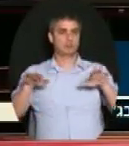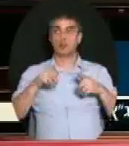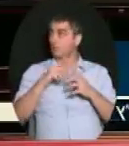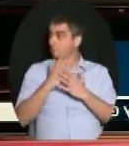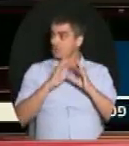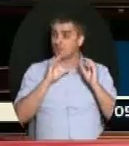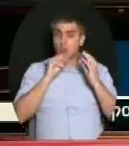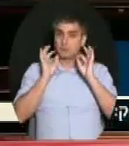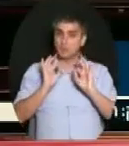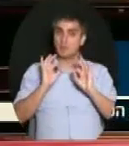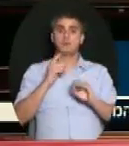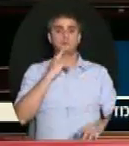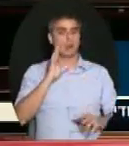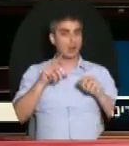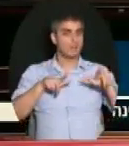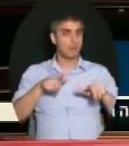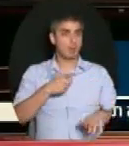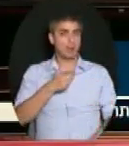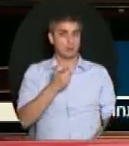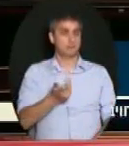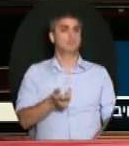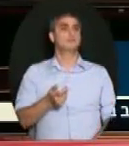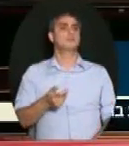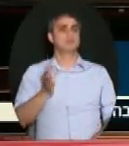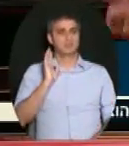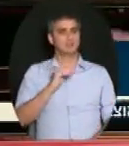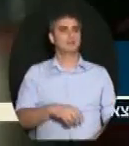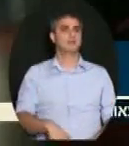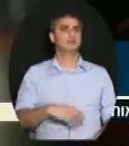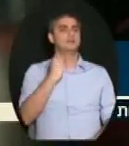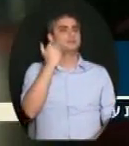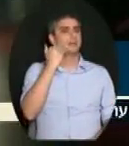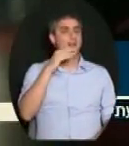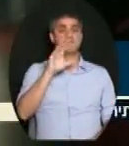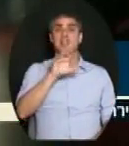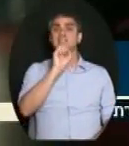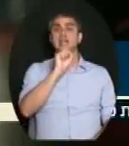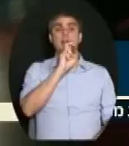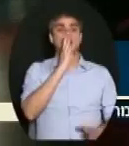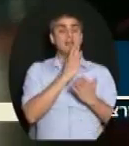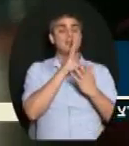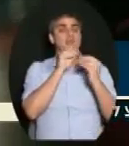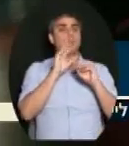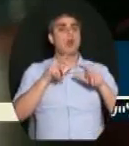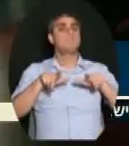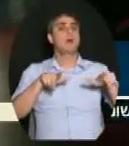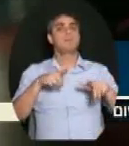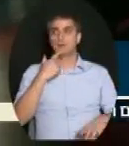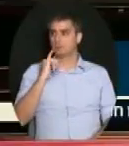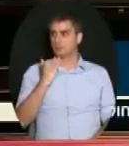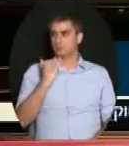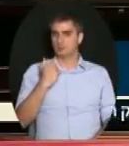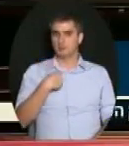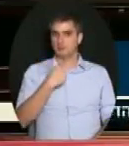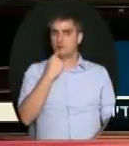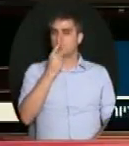כבר התחילו לדבר ממש על המפה? כן, כן, כן. יש עוד רצועה. ציפי ליבני וסאי בריקד דיברו כבר על מפה? כן, כן. אני